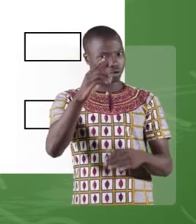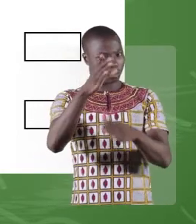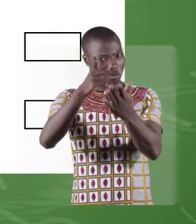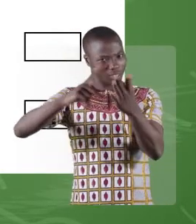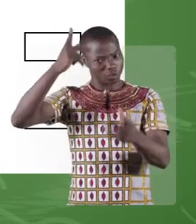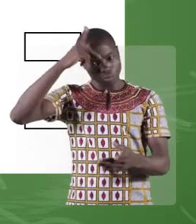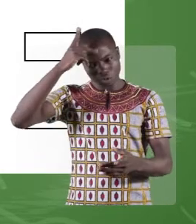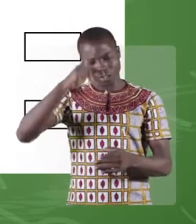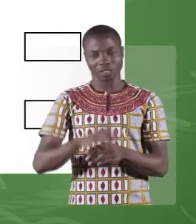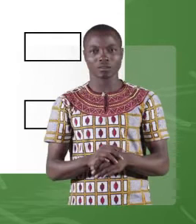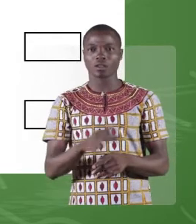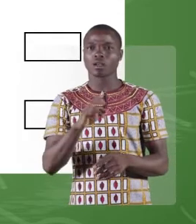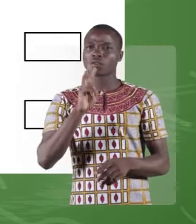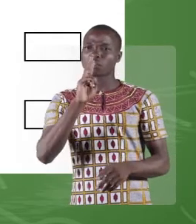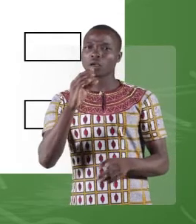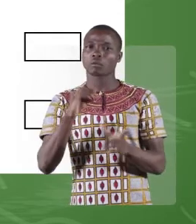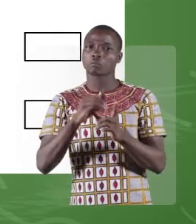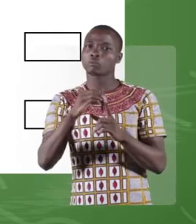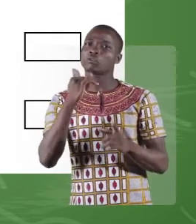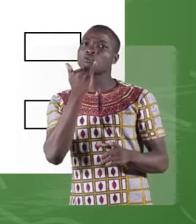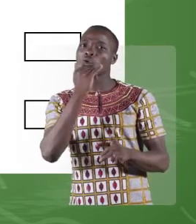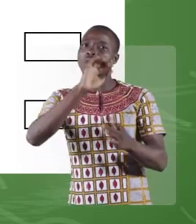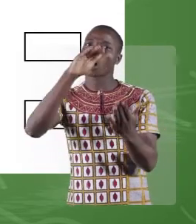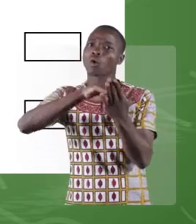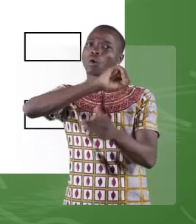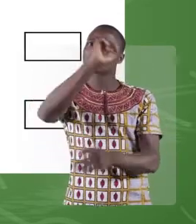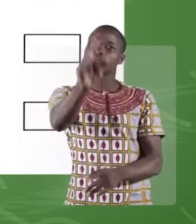vrai ou par faux.